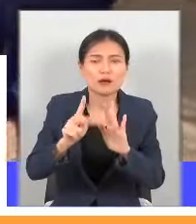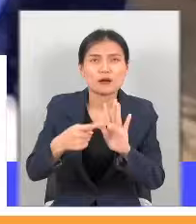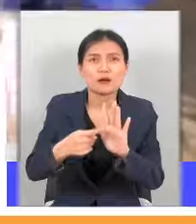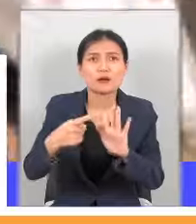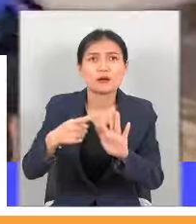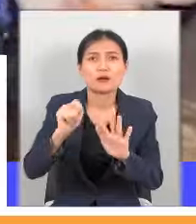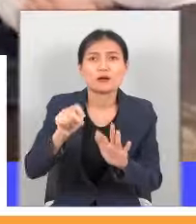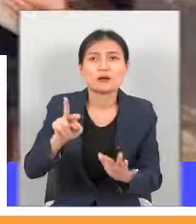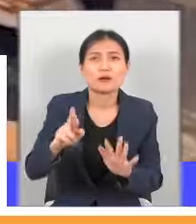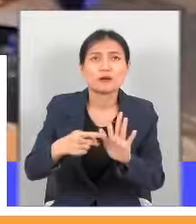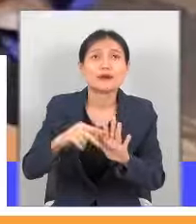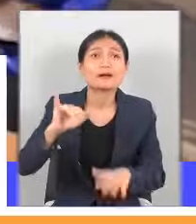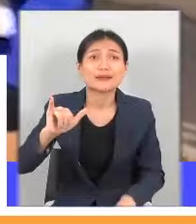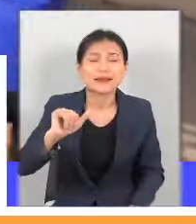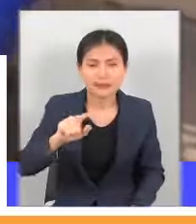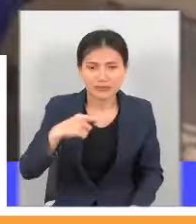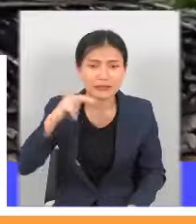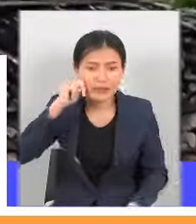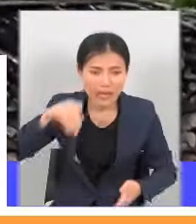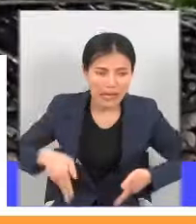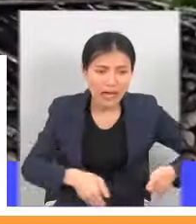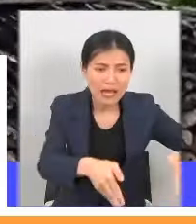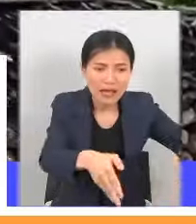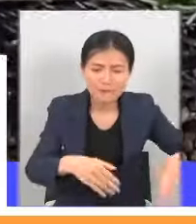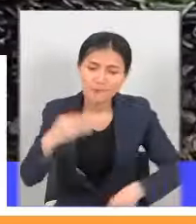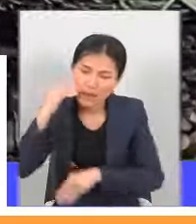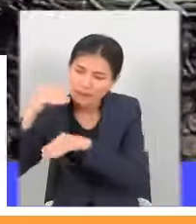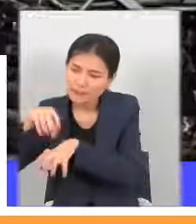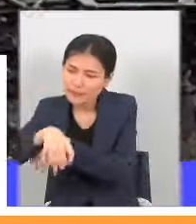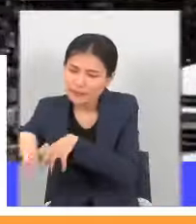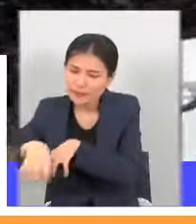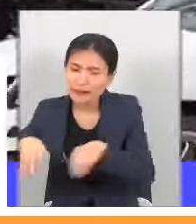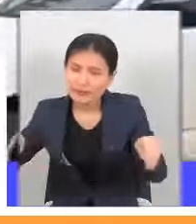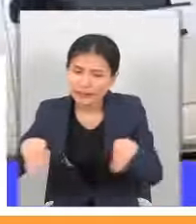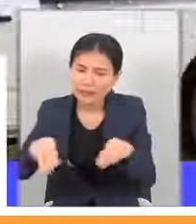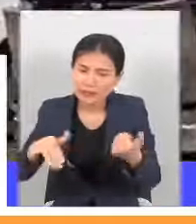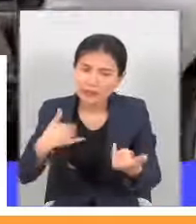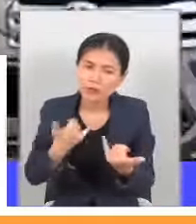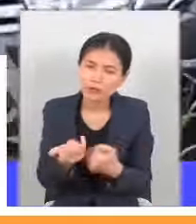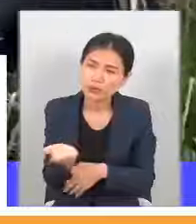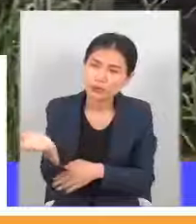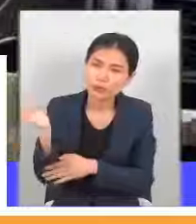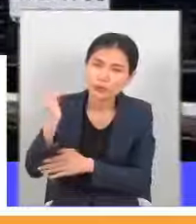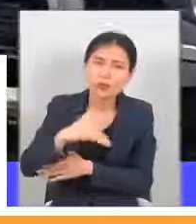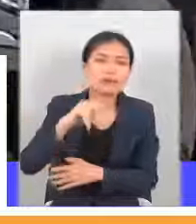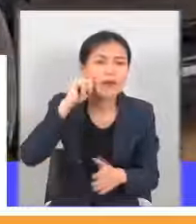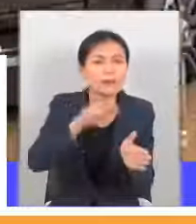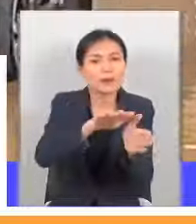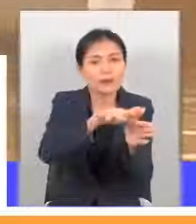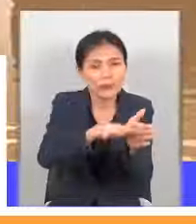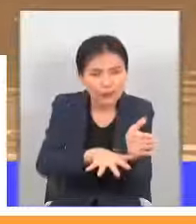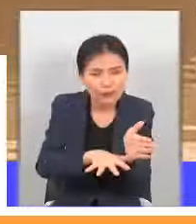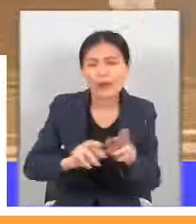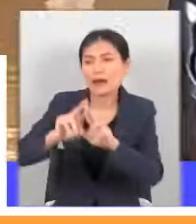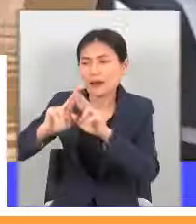แม้ว่าตอนสายๆนะคะคุณผู้ชมค่ะนักข่าวของเราก็เกาะติดดูระดับน้ำลงมานิดหน่อยแล้วร้านรวงร้านค้าต่างๆเขาเริ่มเปิดร้าน